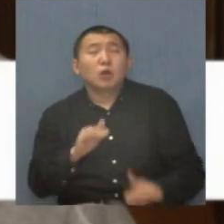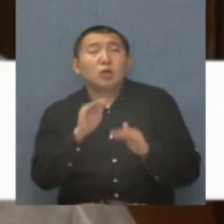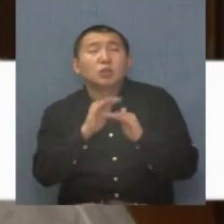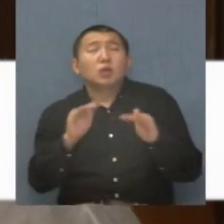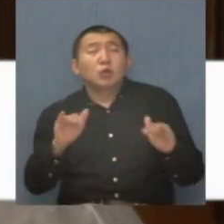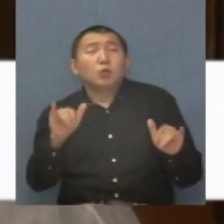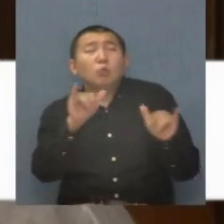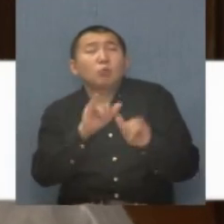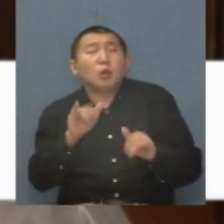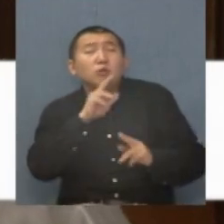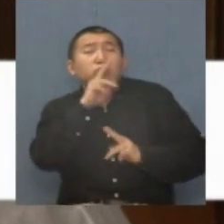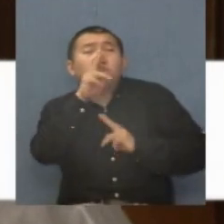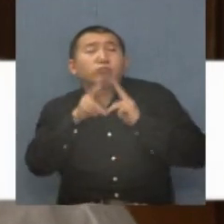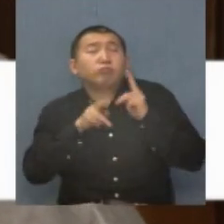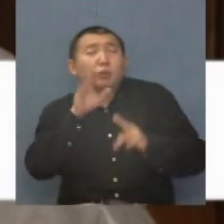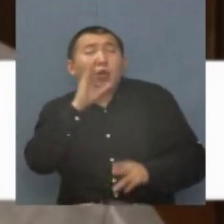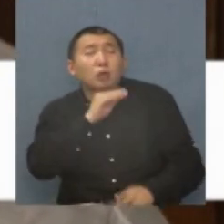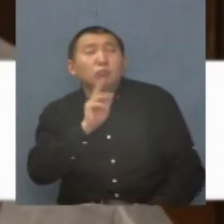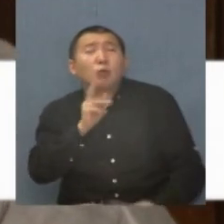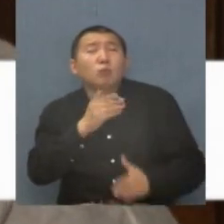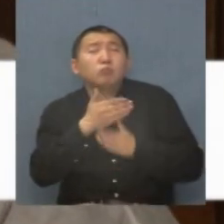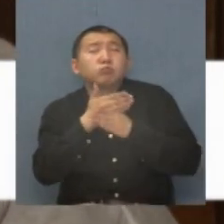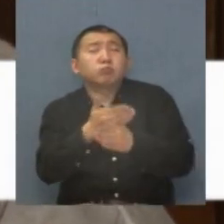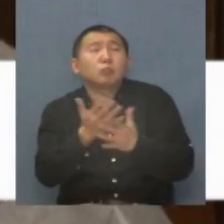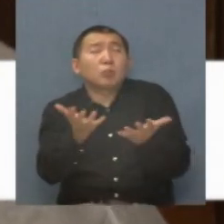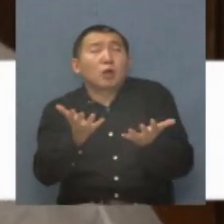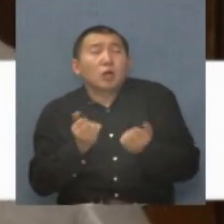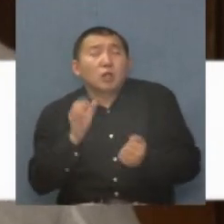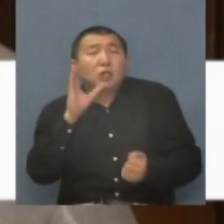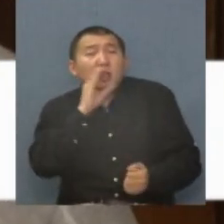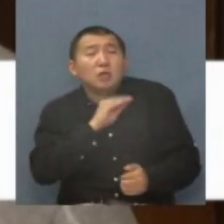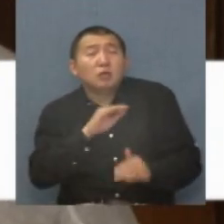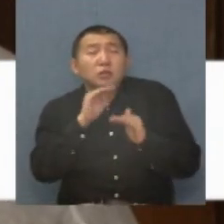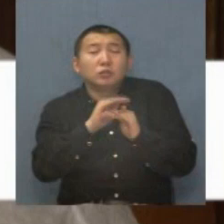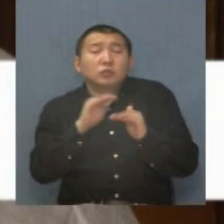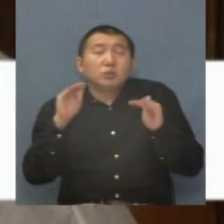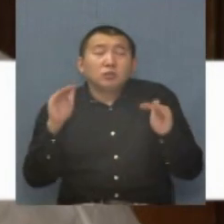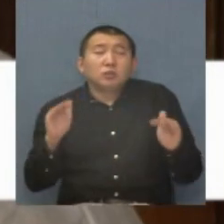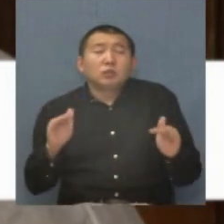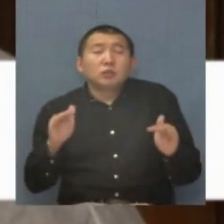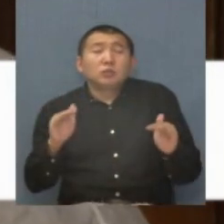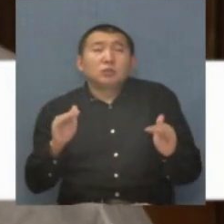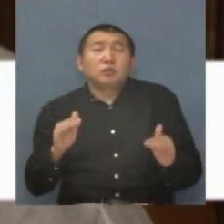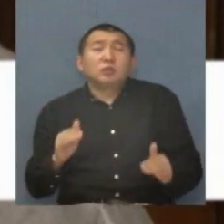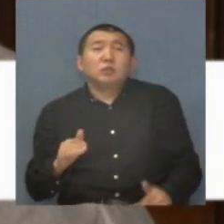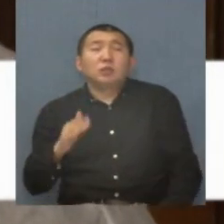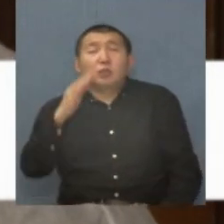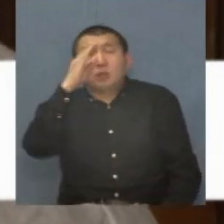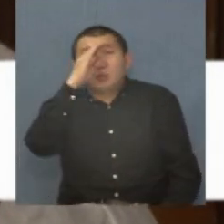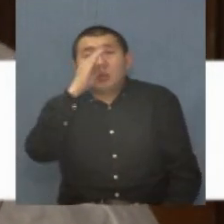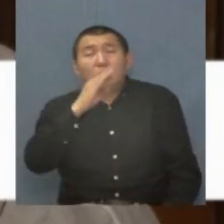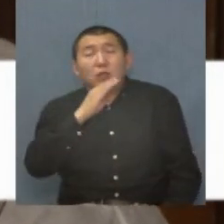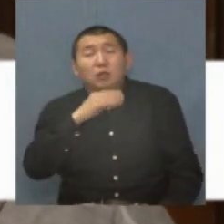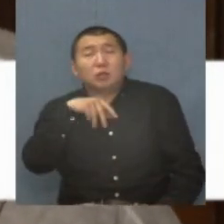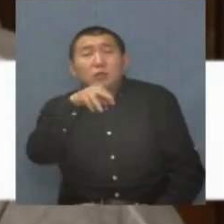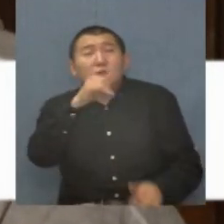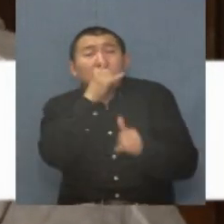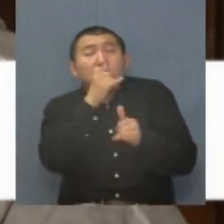баралады. Кімнен көмек сұралады, бала бара алмаса олардың заңды өкілдері, ата-аналарына көмек